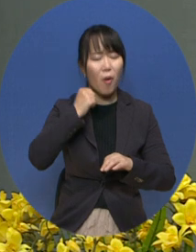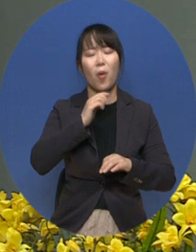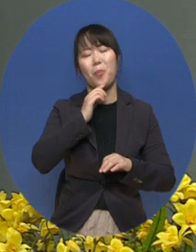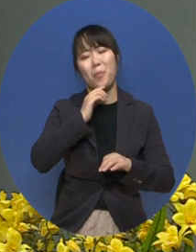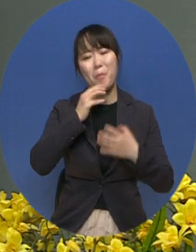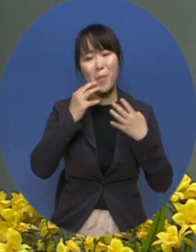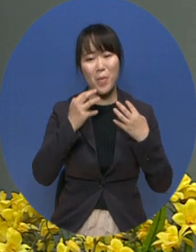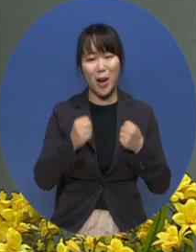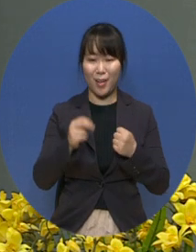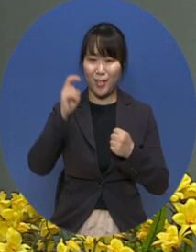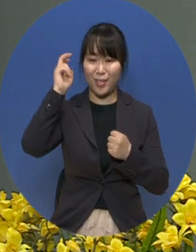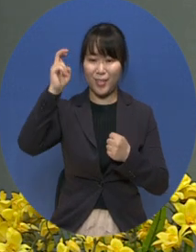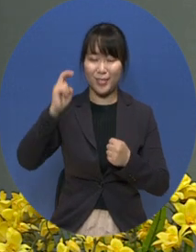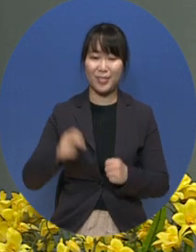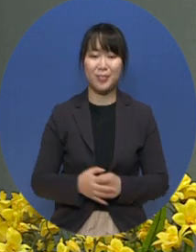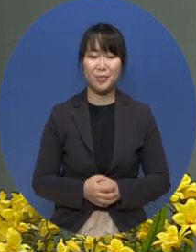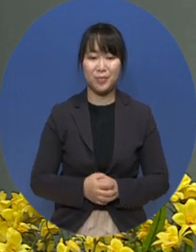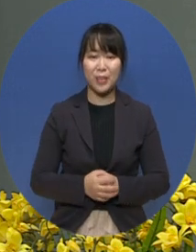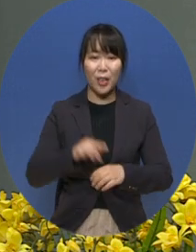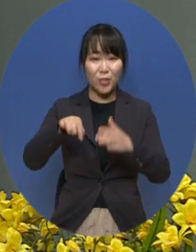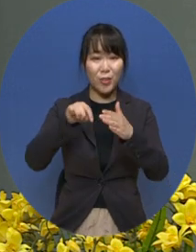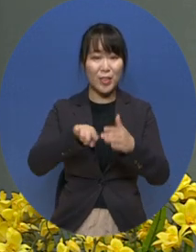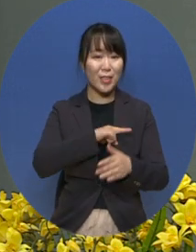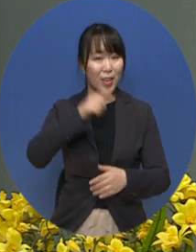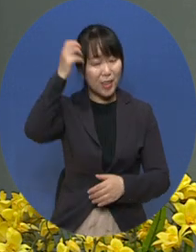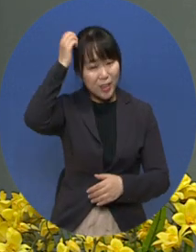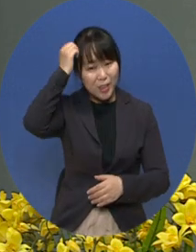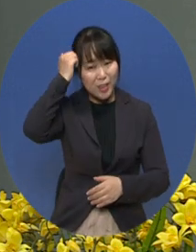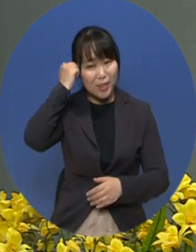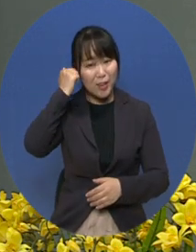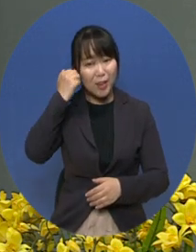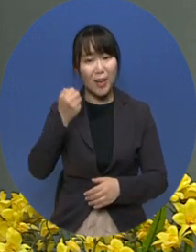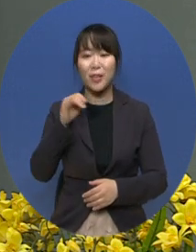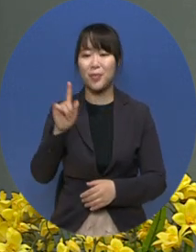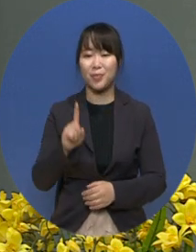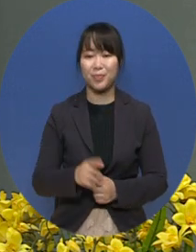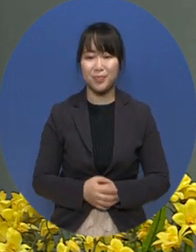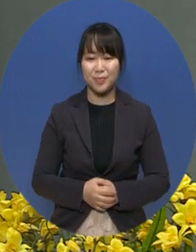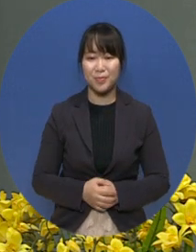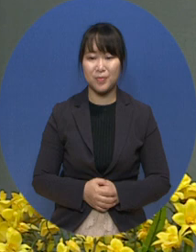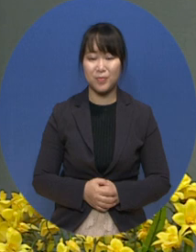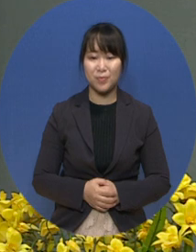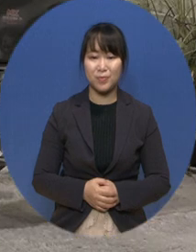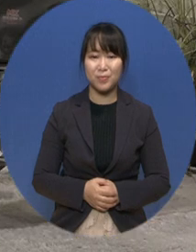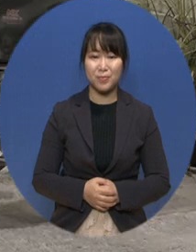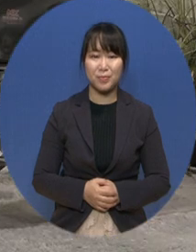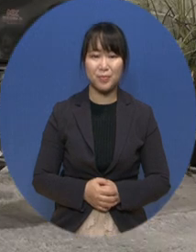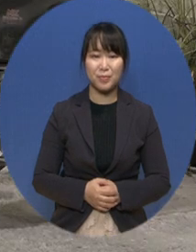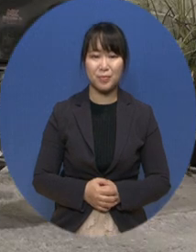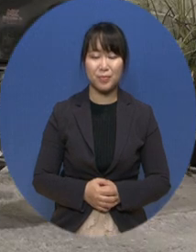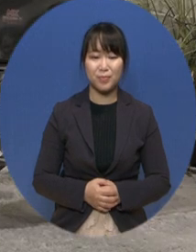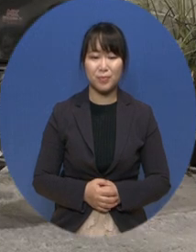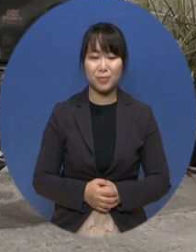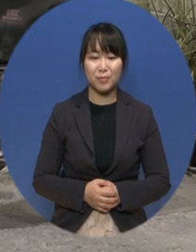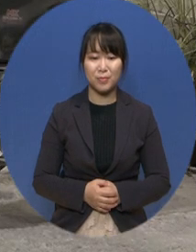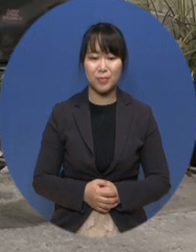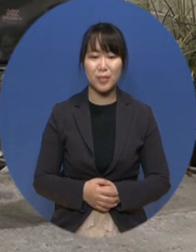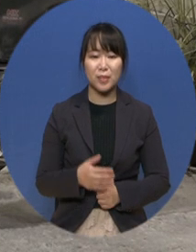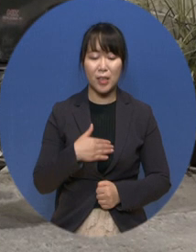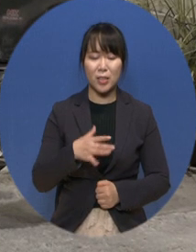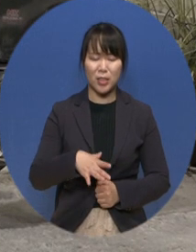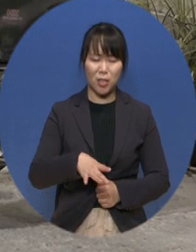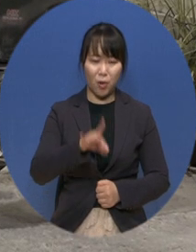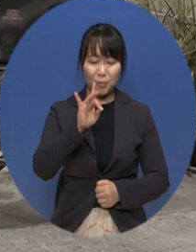많겠지만 예 그 중에 그렇게 기억나는 계셨다면 어떤게 있을까요 예 으 내가 초